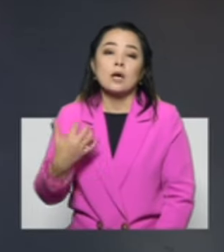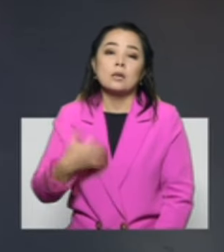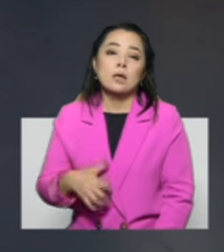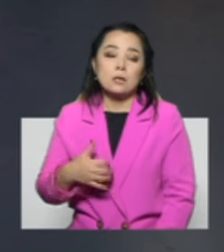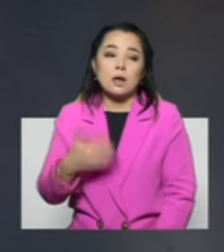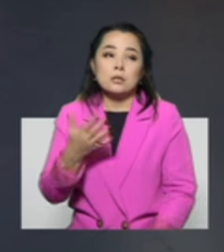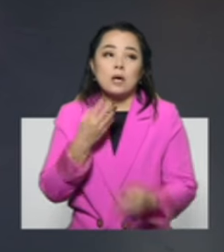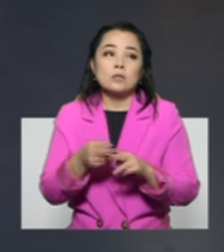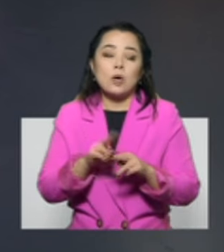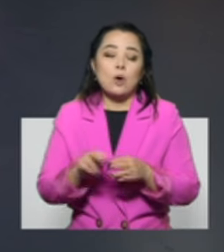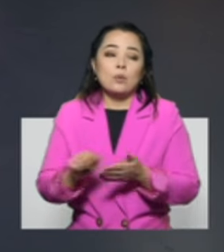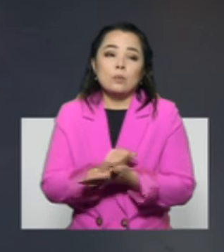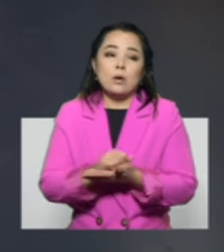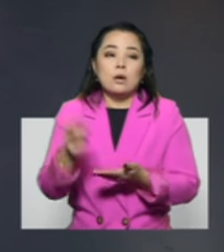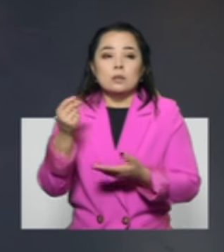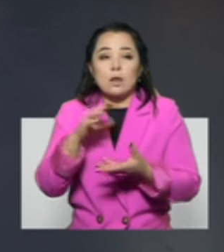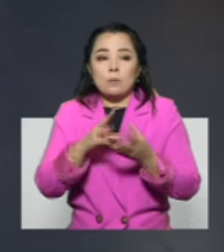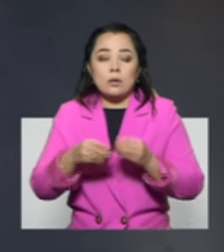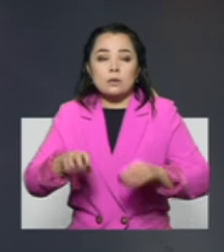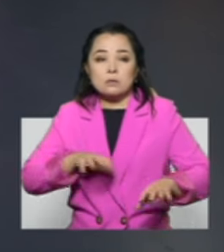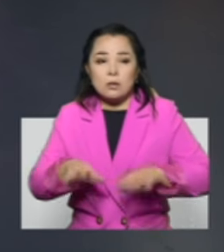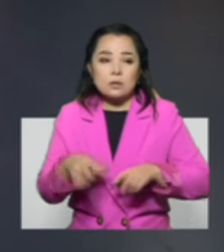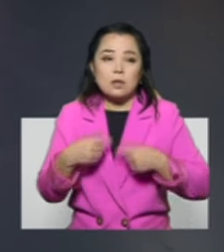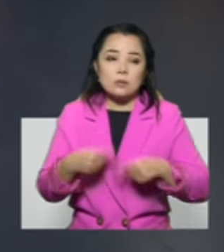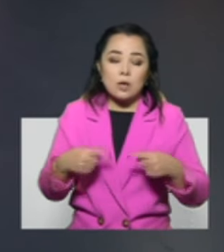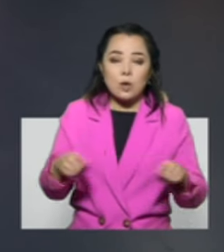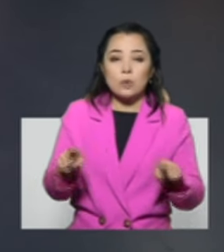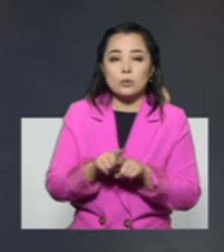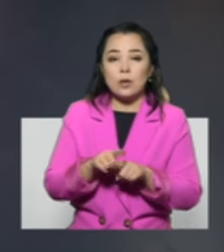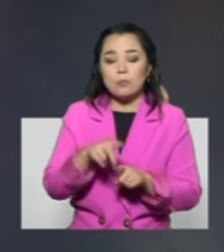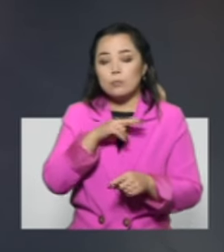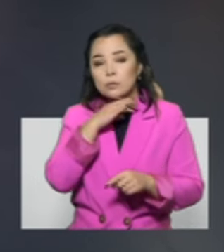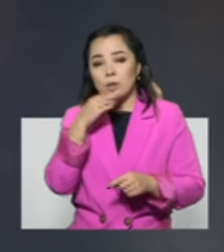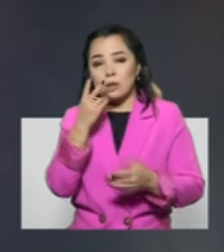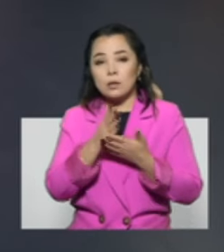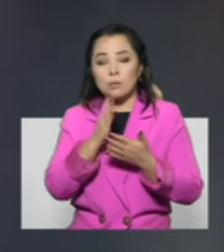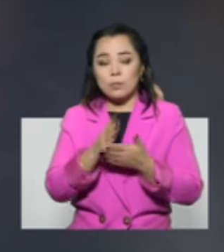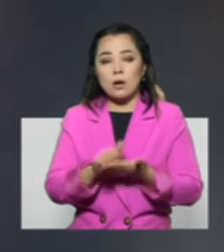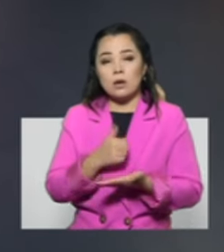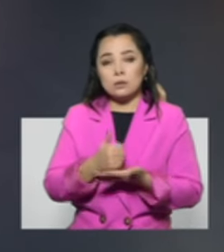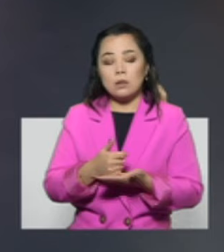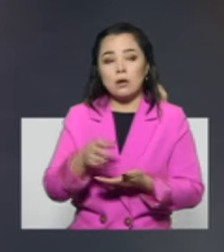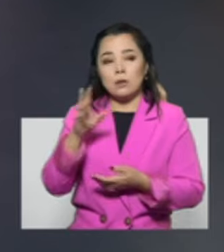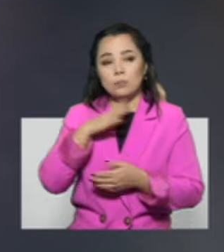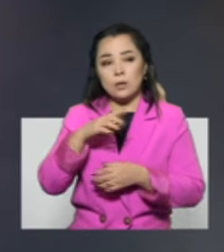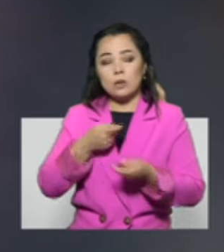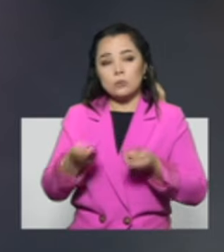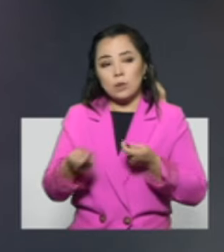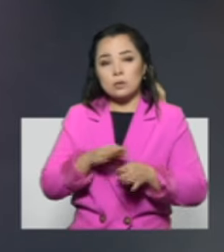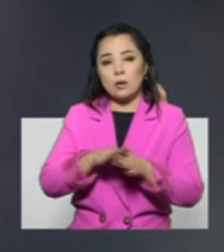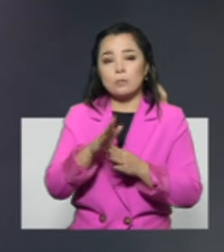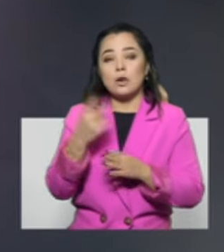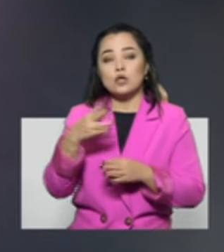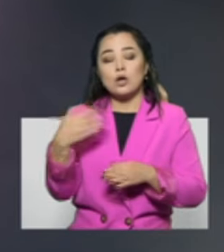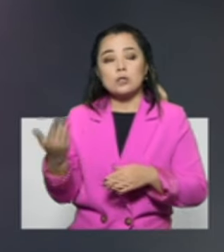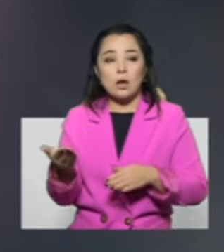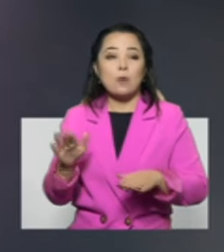бір басында бюрократия, коррупция, бойкездік, белден басу сияқты әміршіл әкімшіл жүйе. Екінші